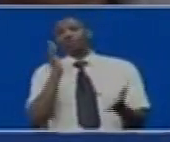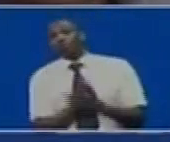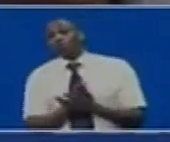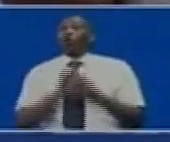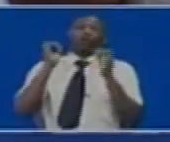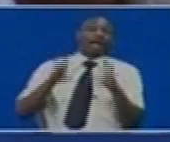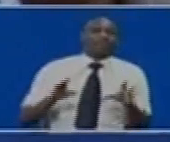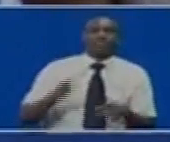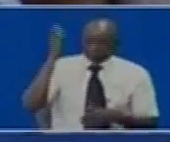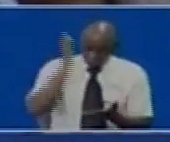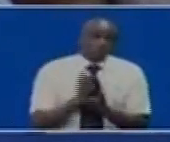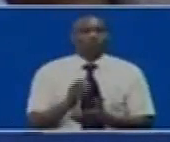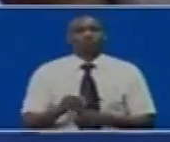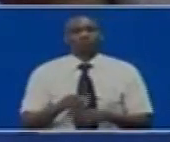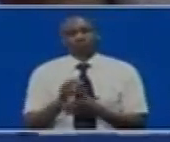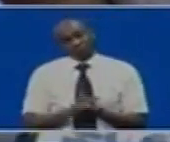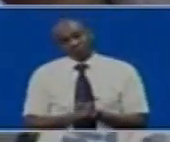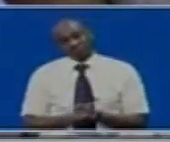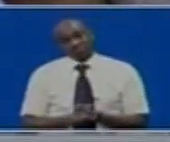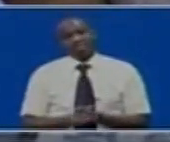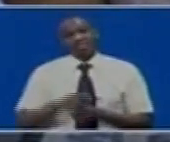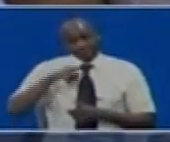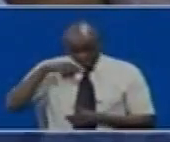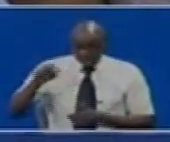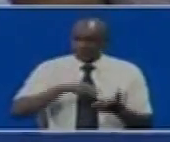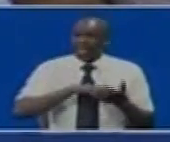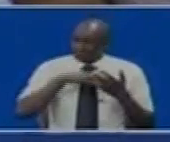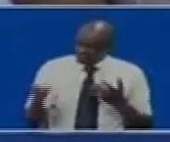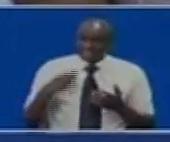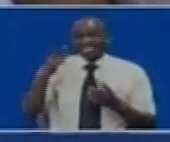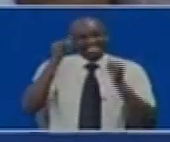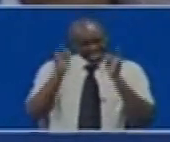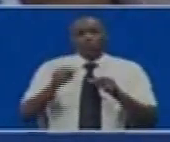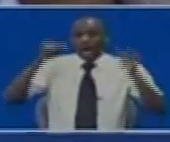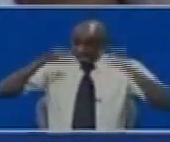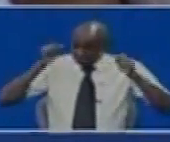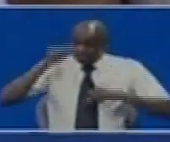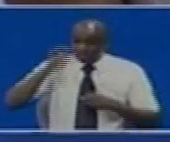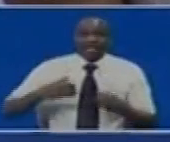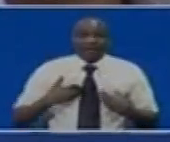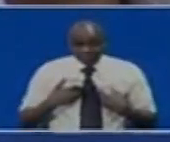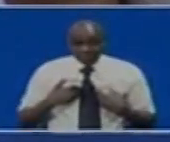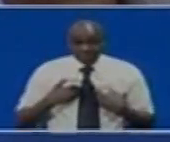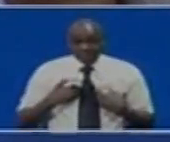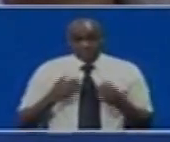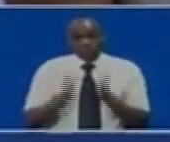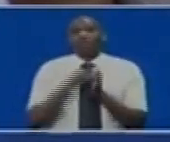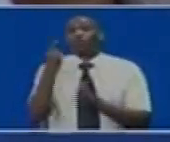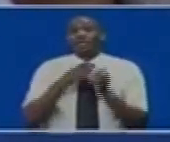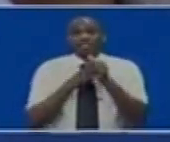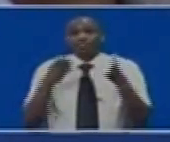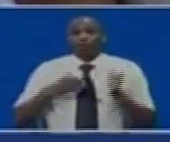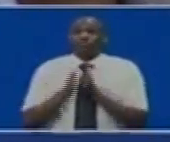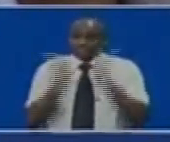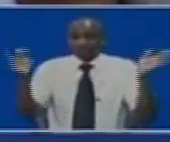ukweli? Ukweli. That they have said a new agreement must be entered under the stewardship of the